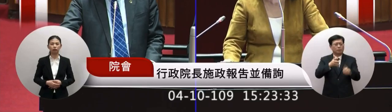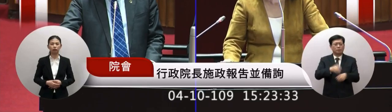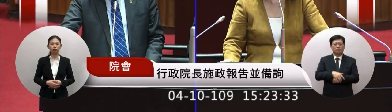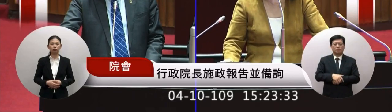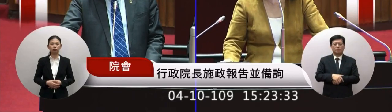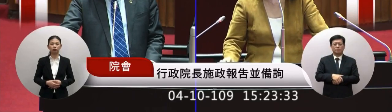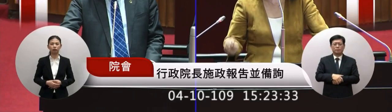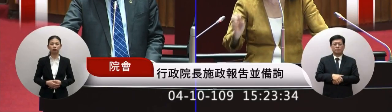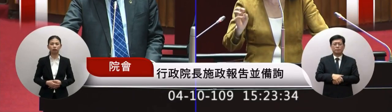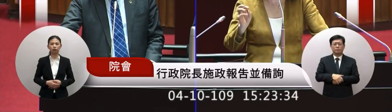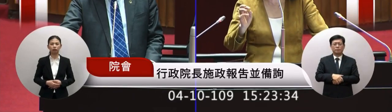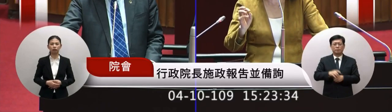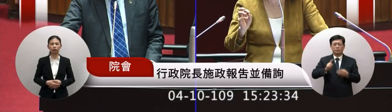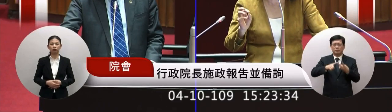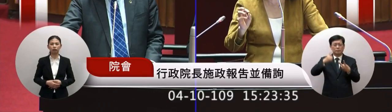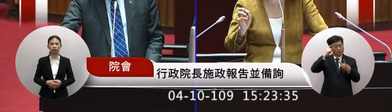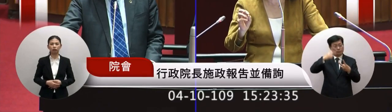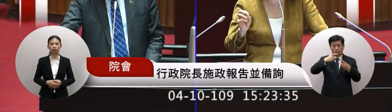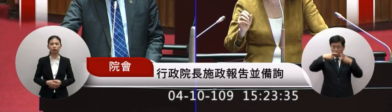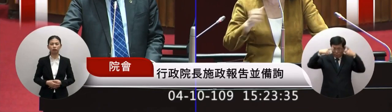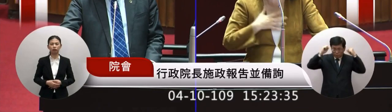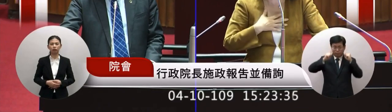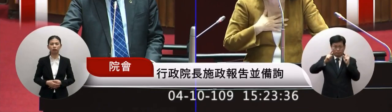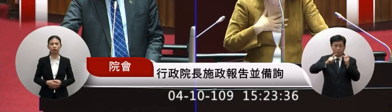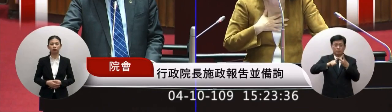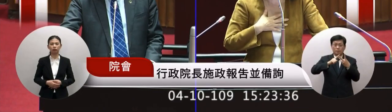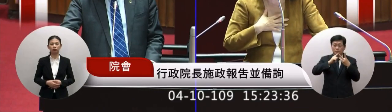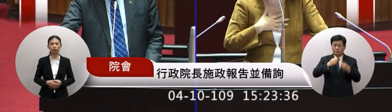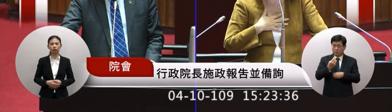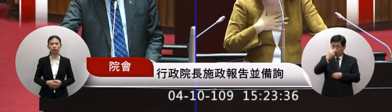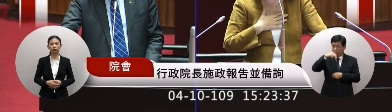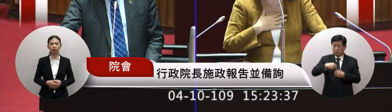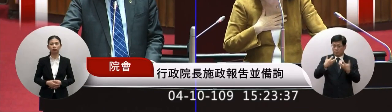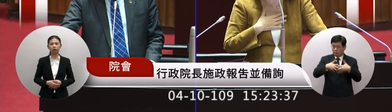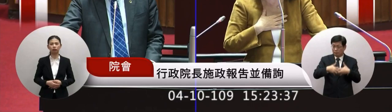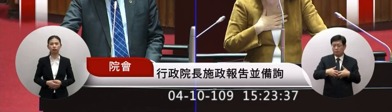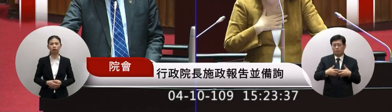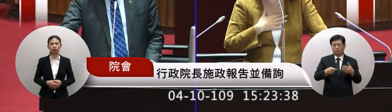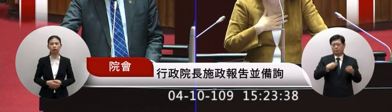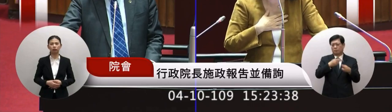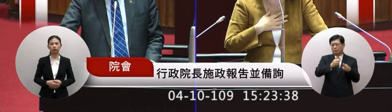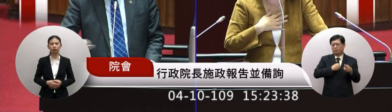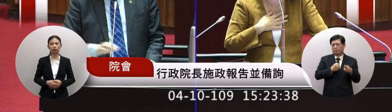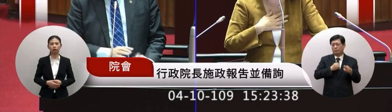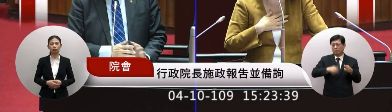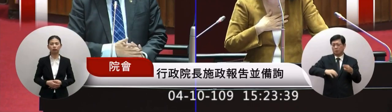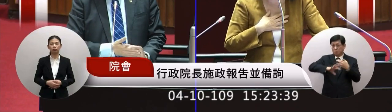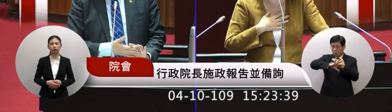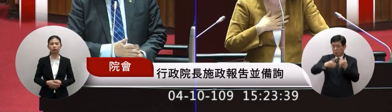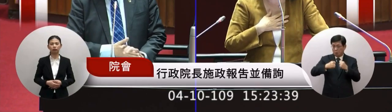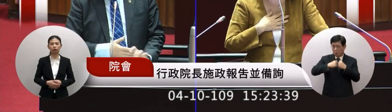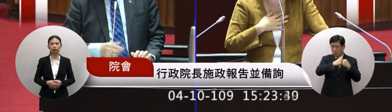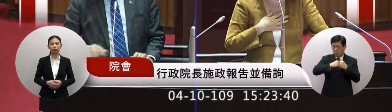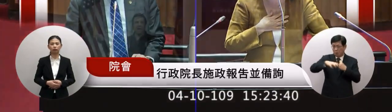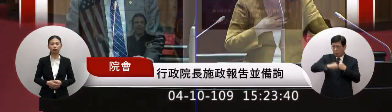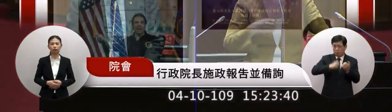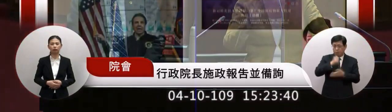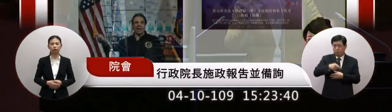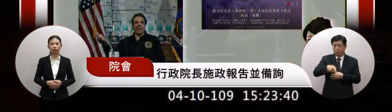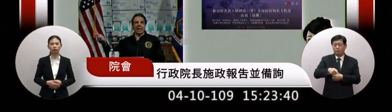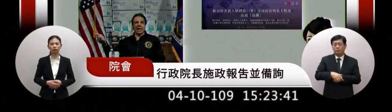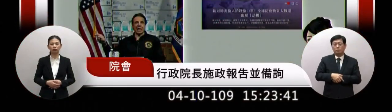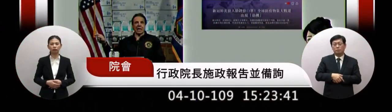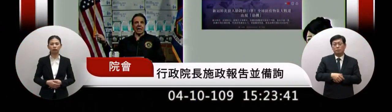啊。我另外一个问题，除了口罩之外呢，呼吸器，院长，我相信您知道哈，现在各国都在抢购呼吸